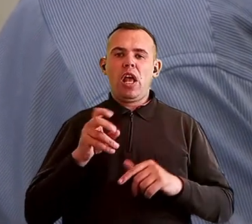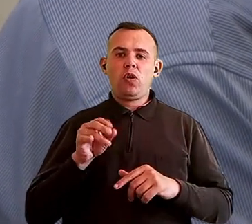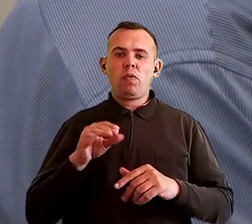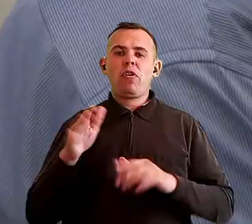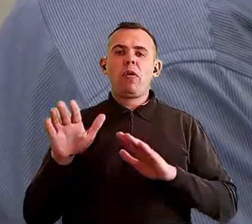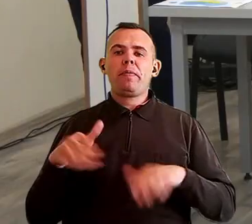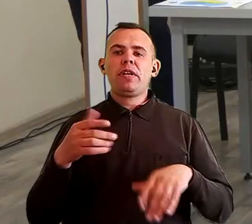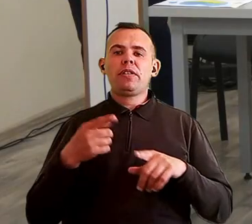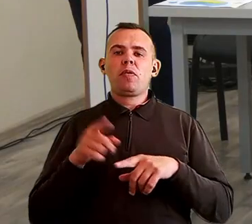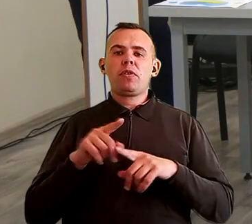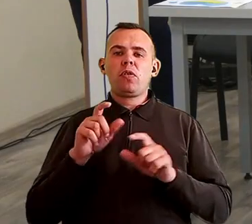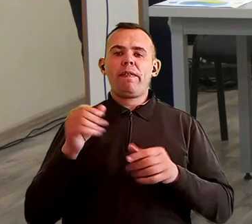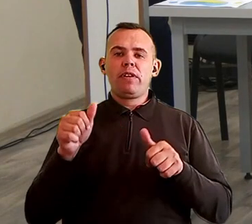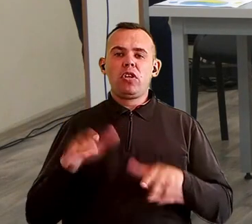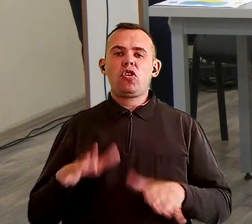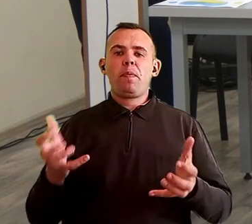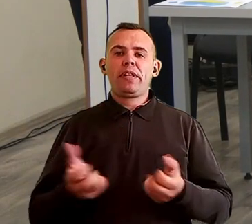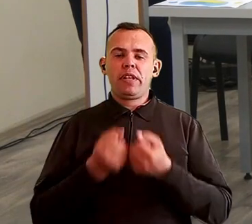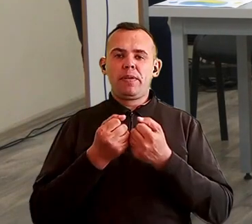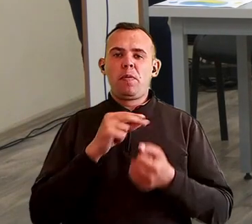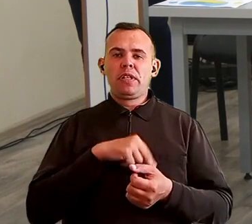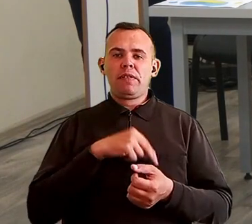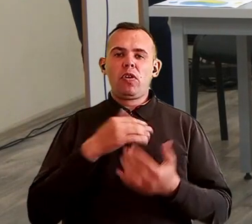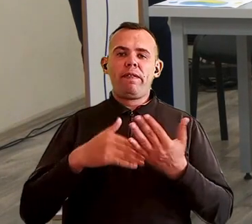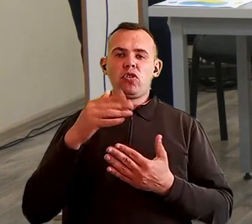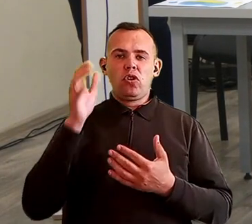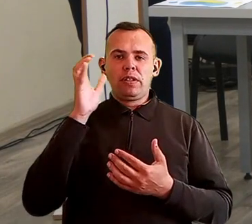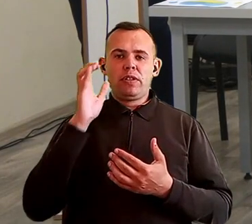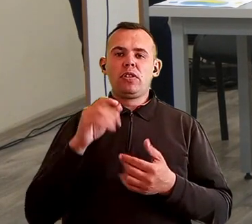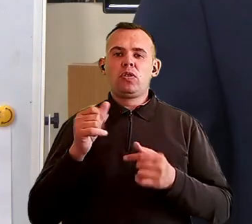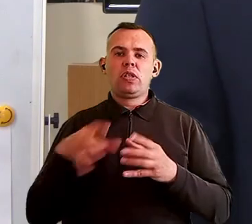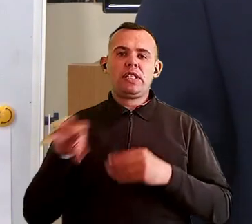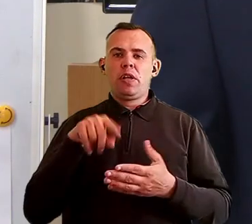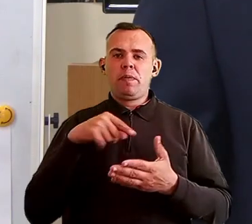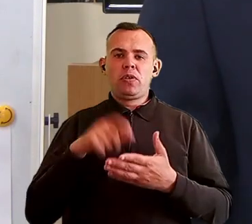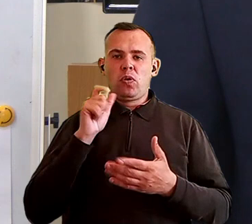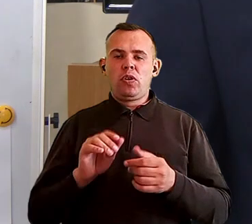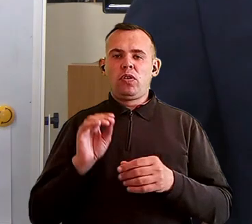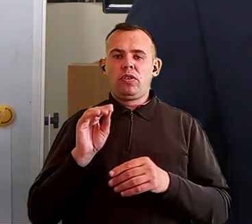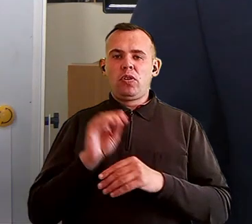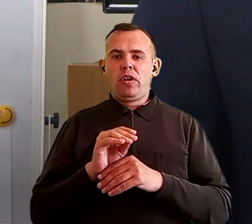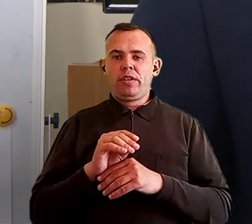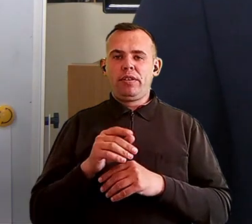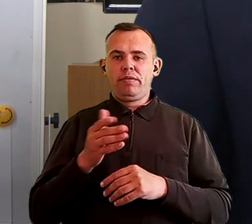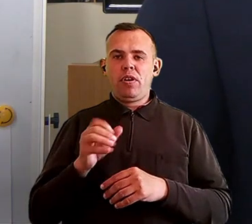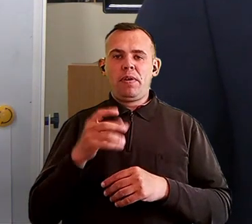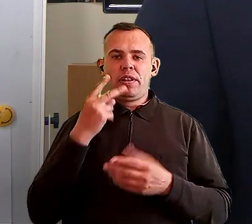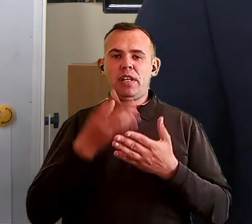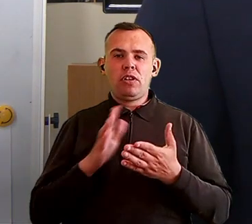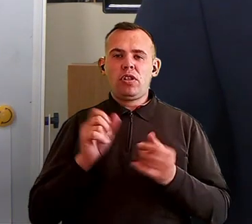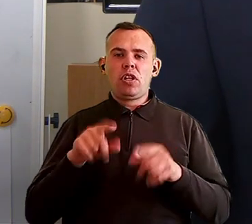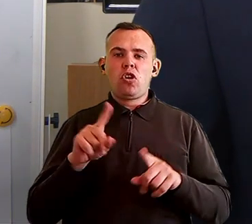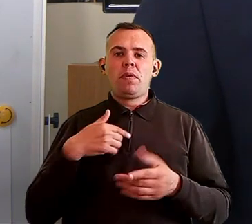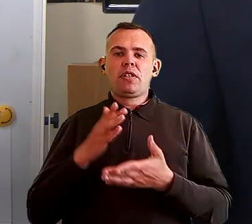вирішили підтримати працівників вищої освіти з усіх міст України, додає Еміль Фауре. Незважаючи на те, що ми знаходимося в різних